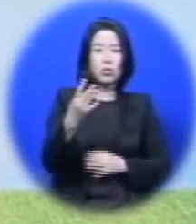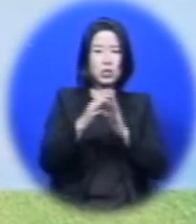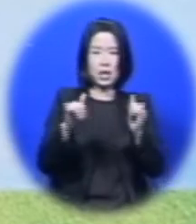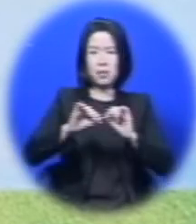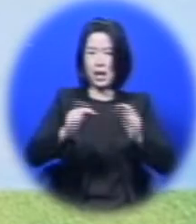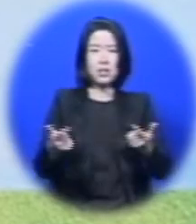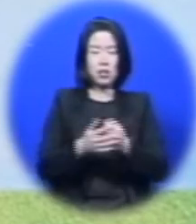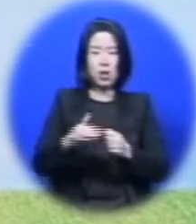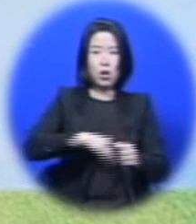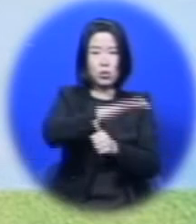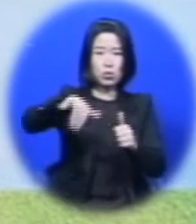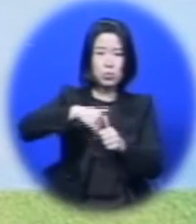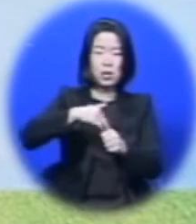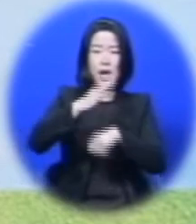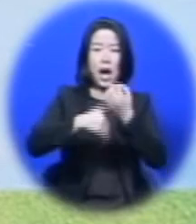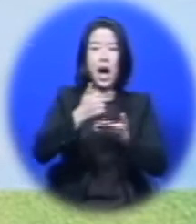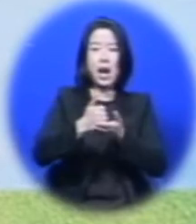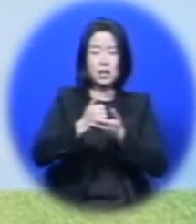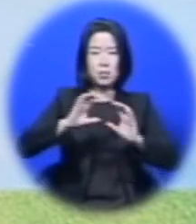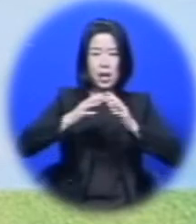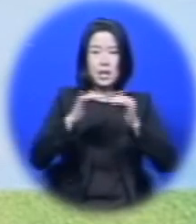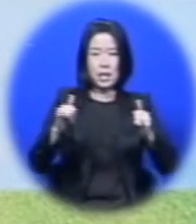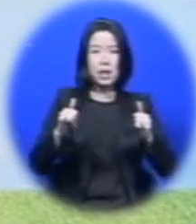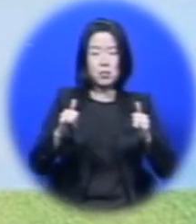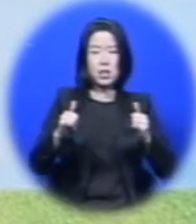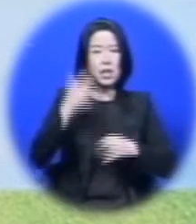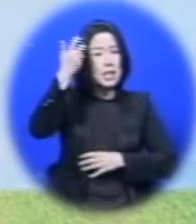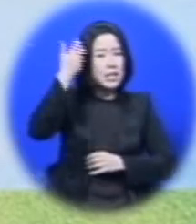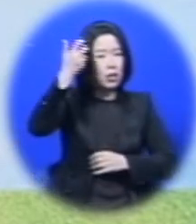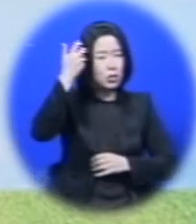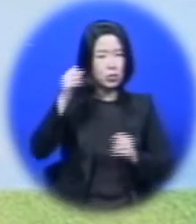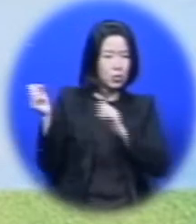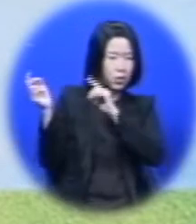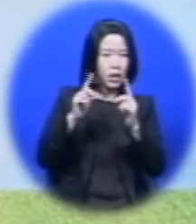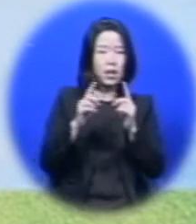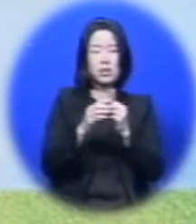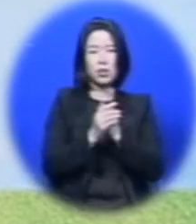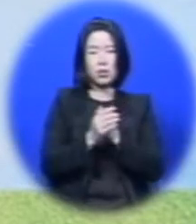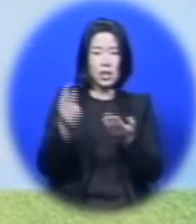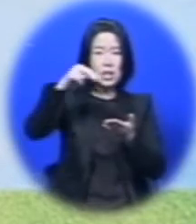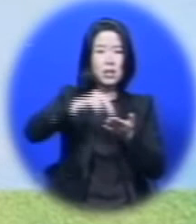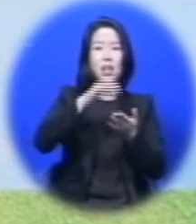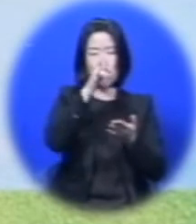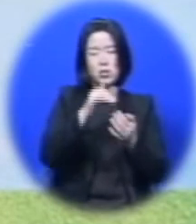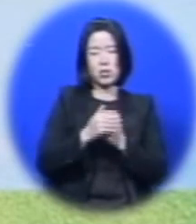지금 우리 주변에 하나님의 나라 사람들이 영적으로 각성해서 일어나고